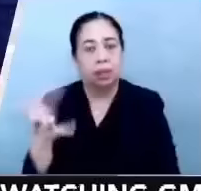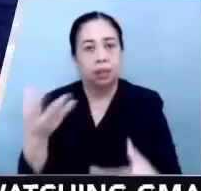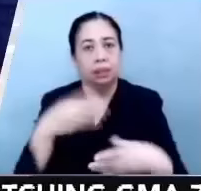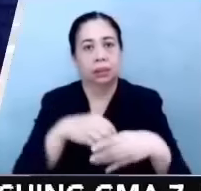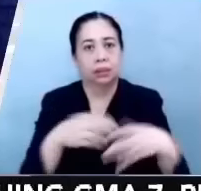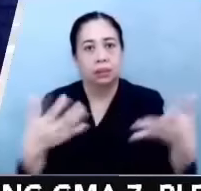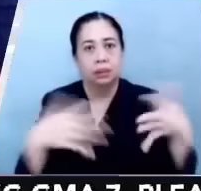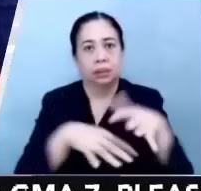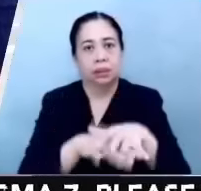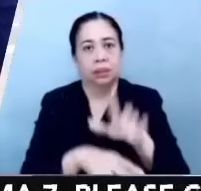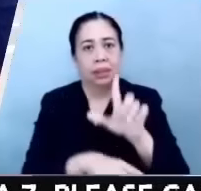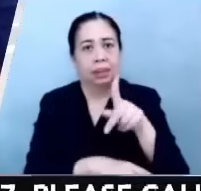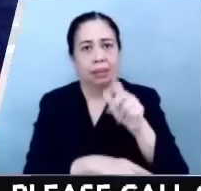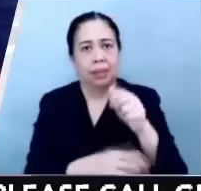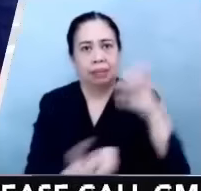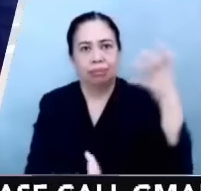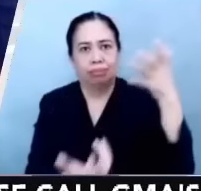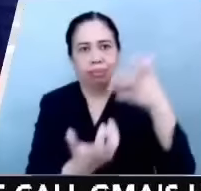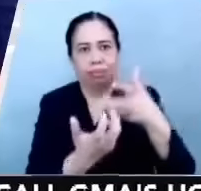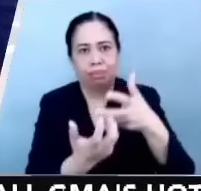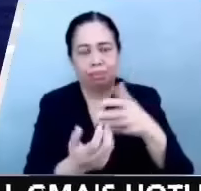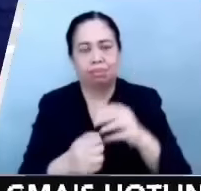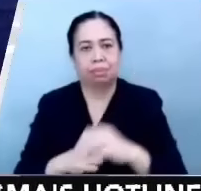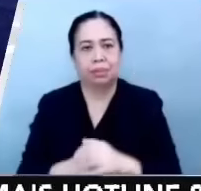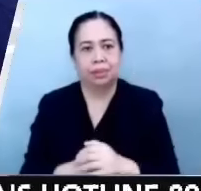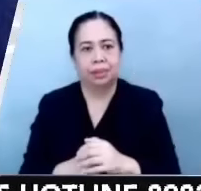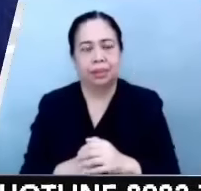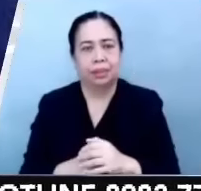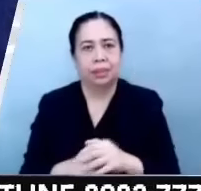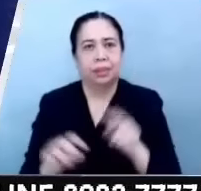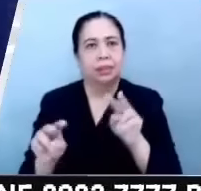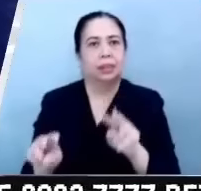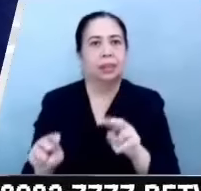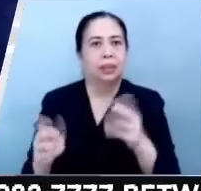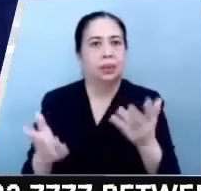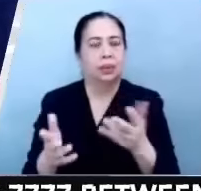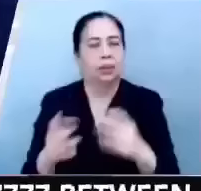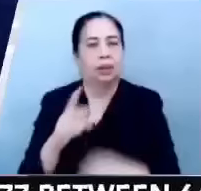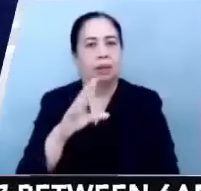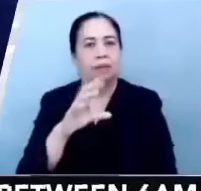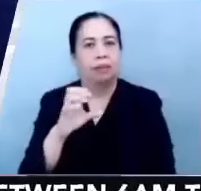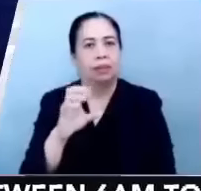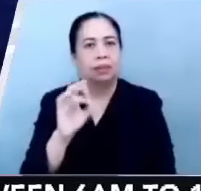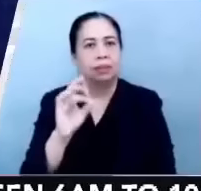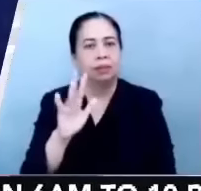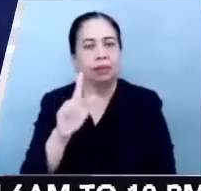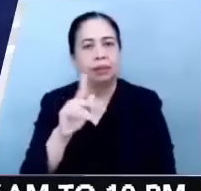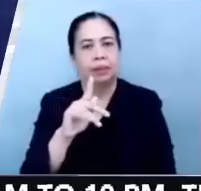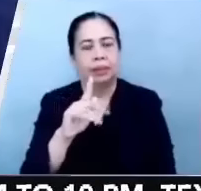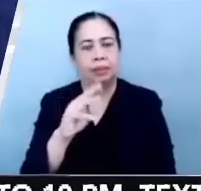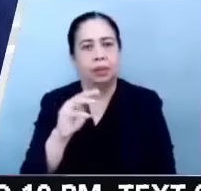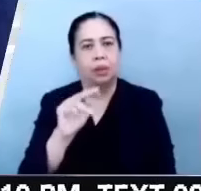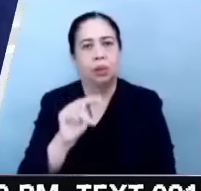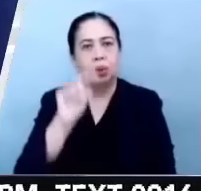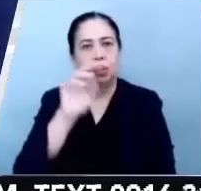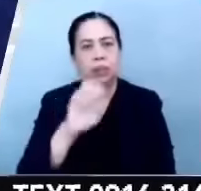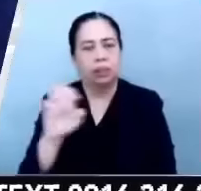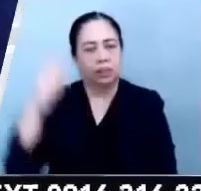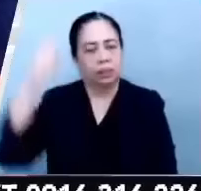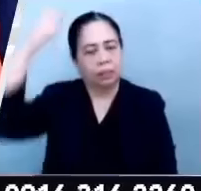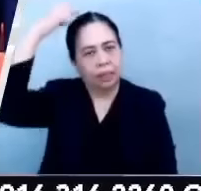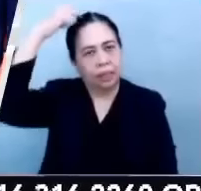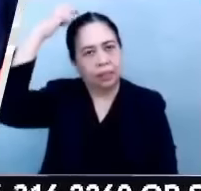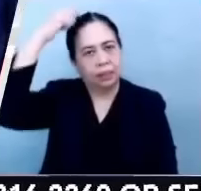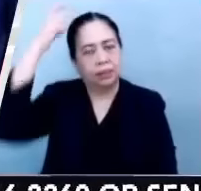loob ng Philippine Air Responsibility. Namataan po yan ang pag-asa sa layong 575 kilometers northeast po ng Itbayat, Batanes. Wala